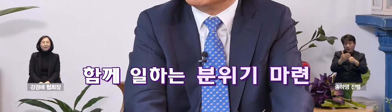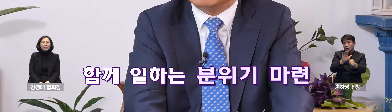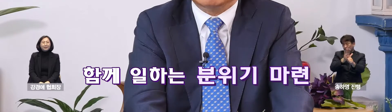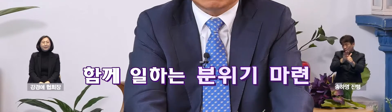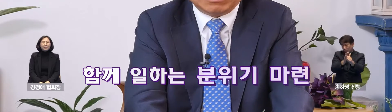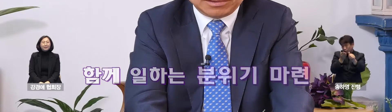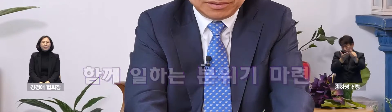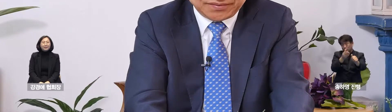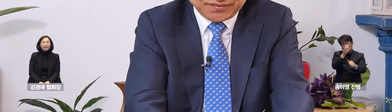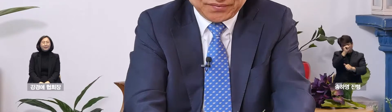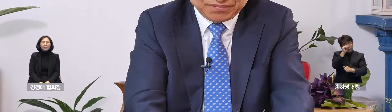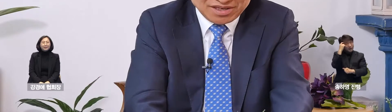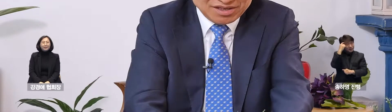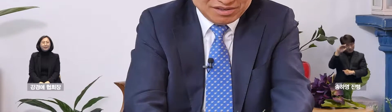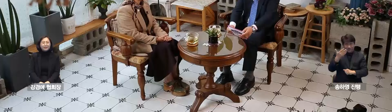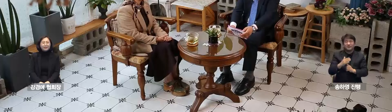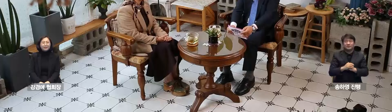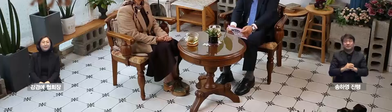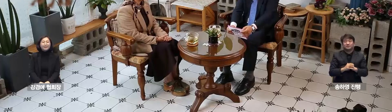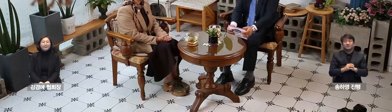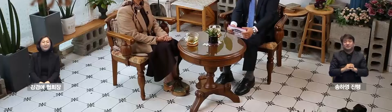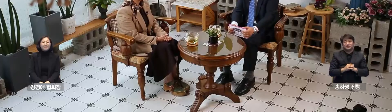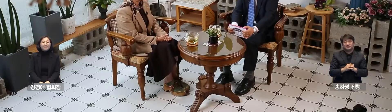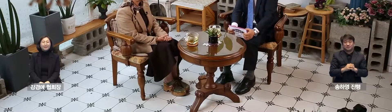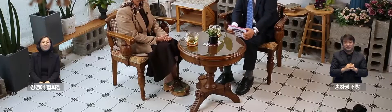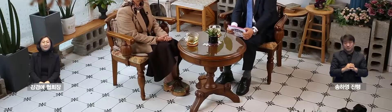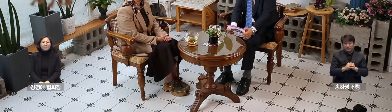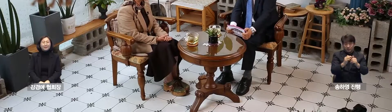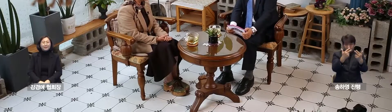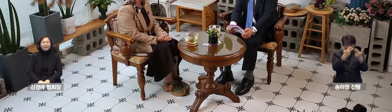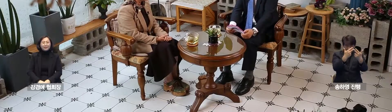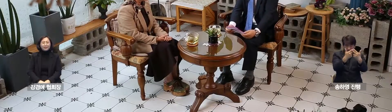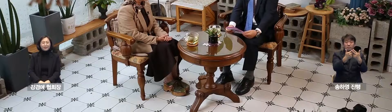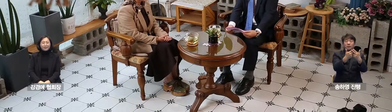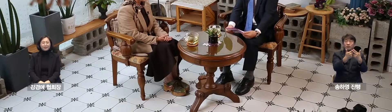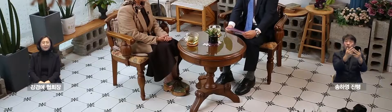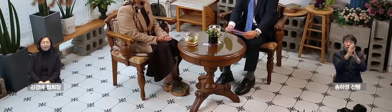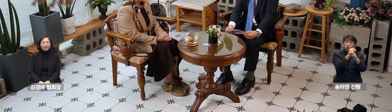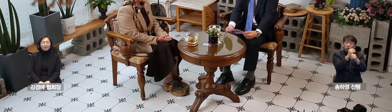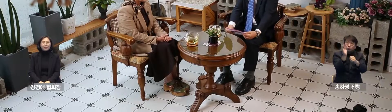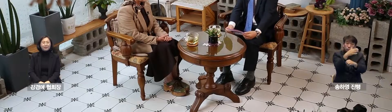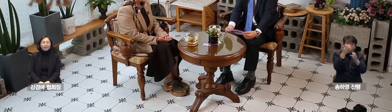있겠다 이런 생각이 들고요. 필요할 것 같습니다. 네. 협회는 언제 창립됐죠?